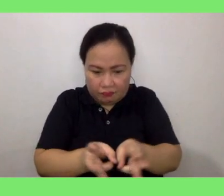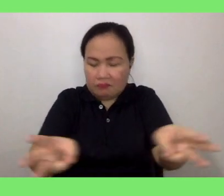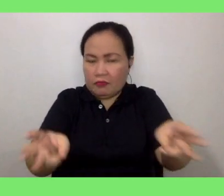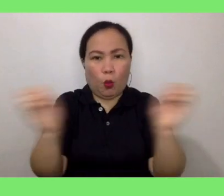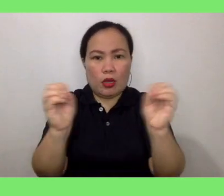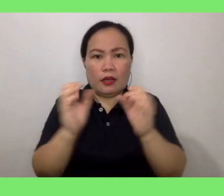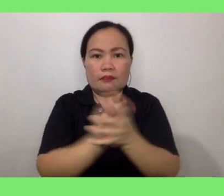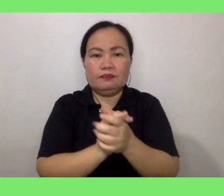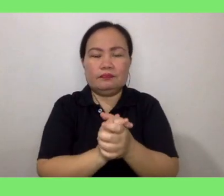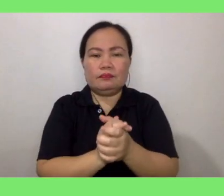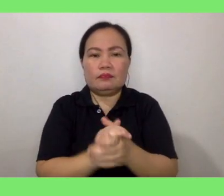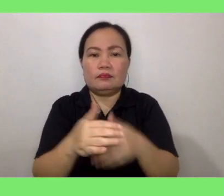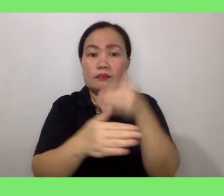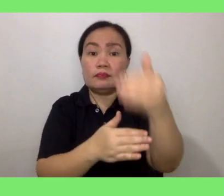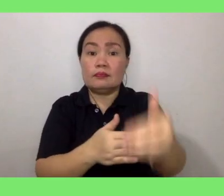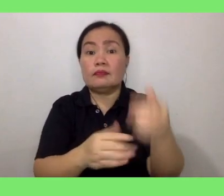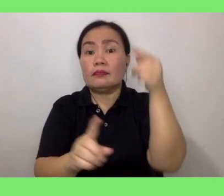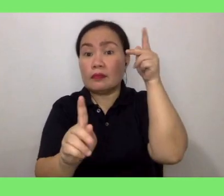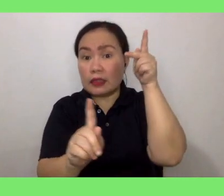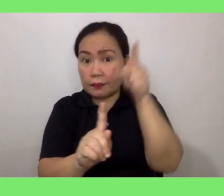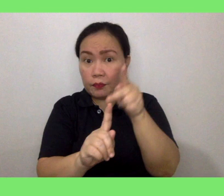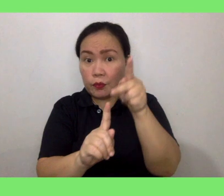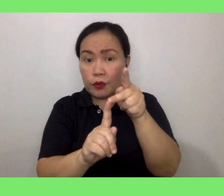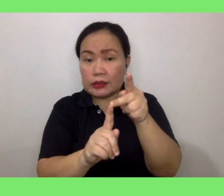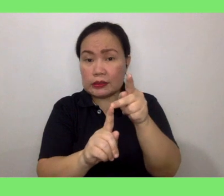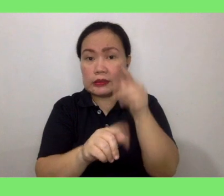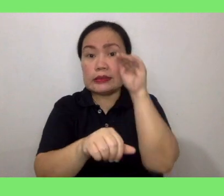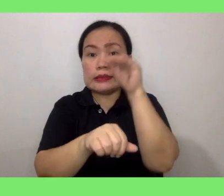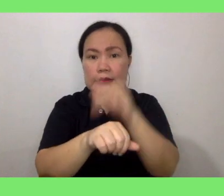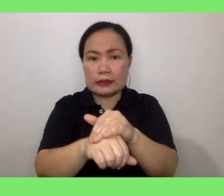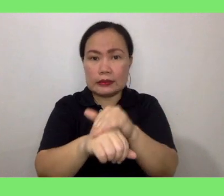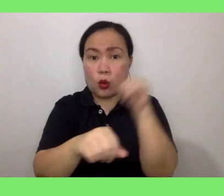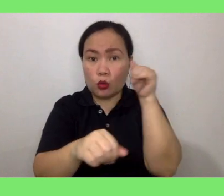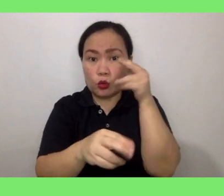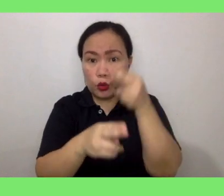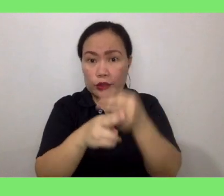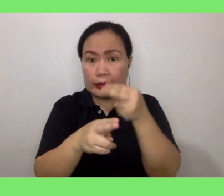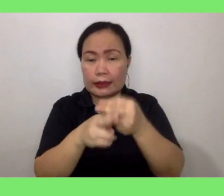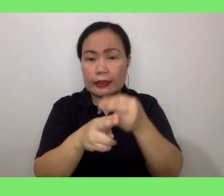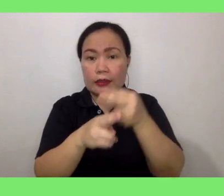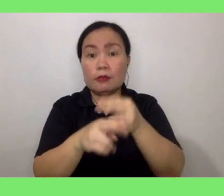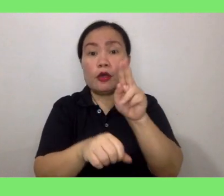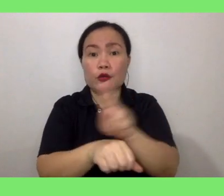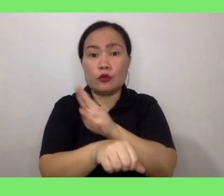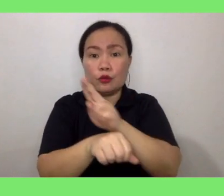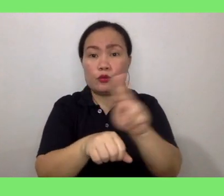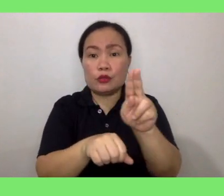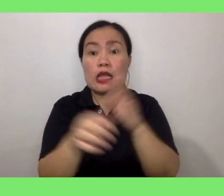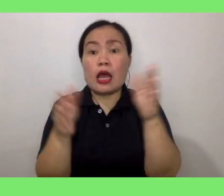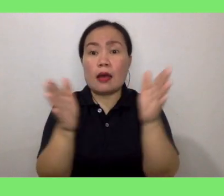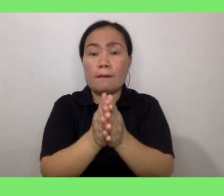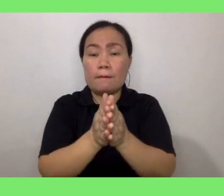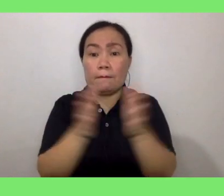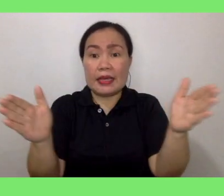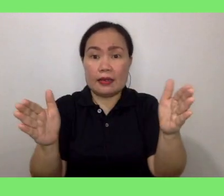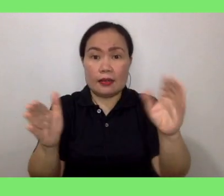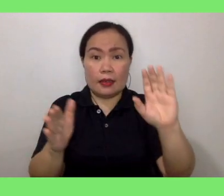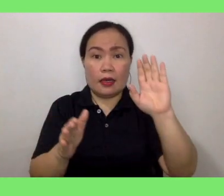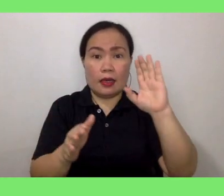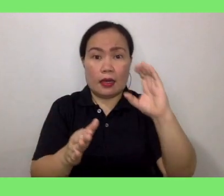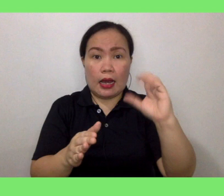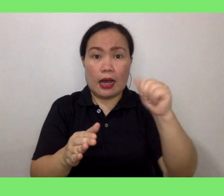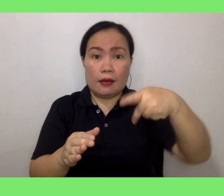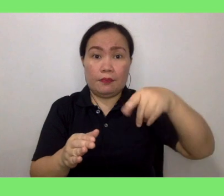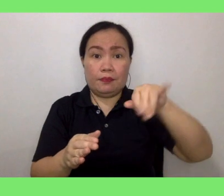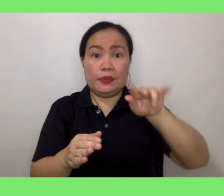named using a capital letter. So, kapag nag-name tayo ng point, paano ba natin siya pinapangalanan?